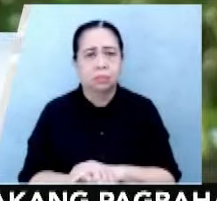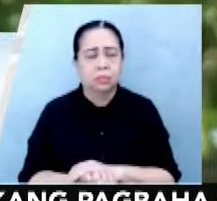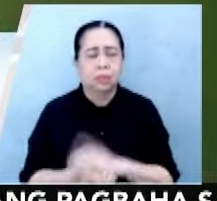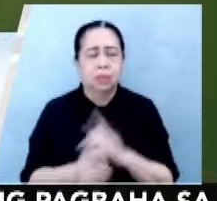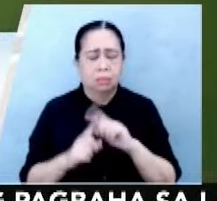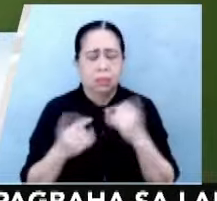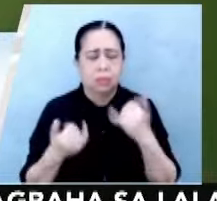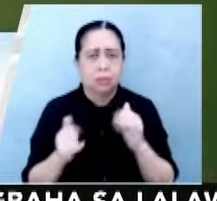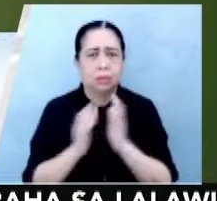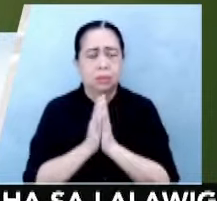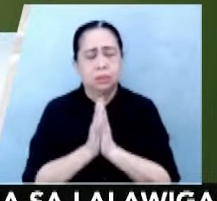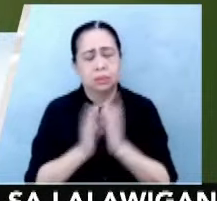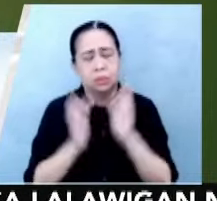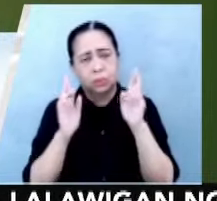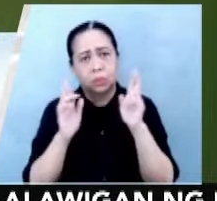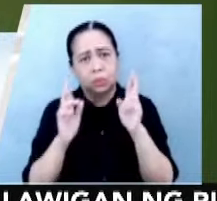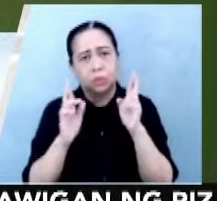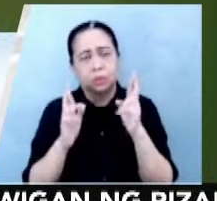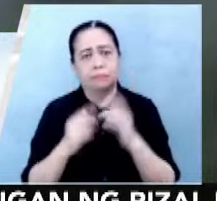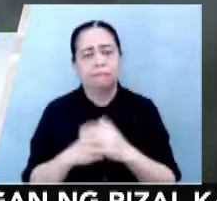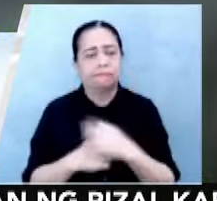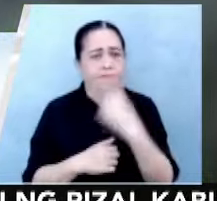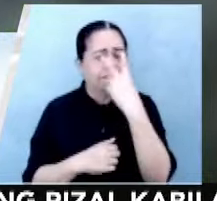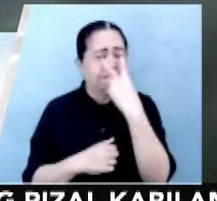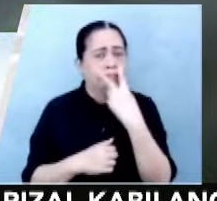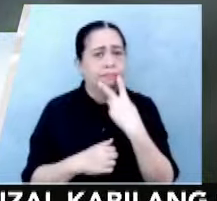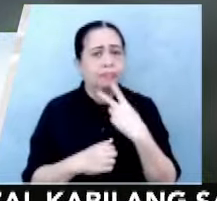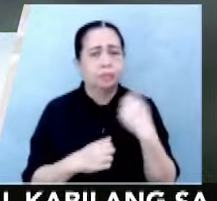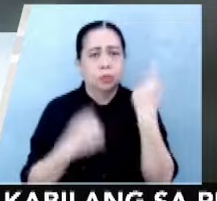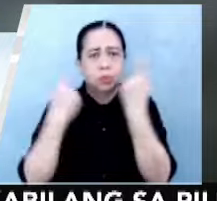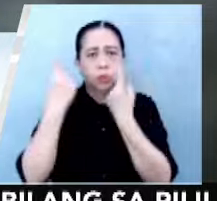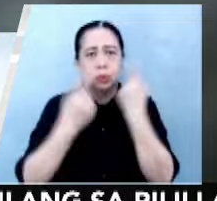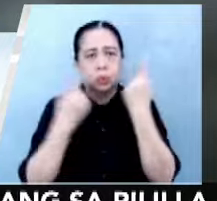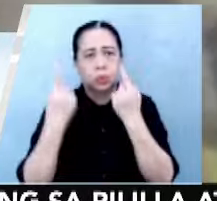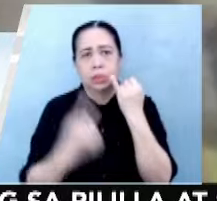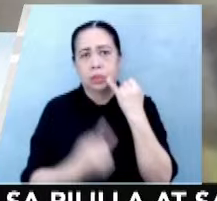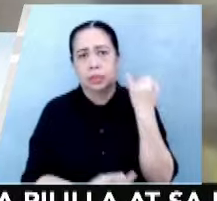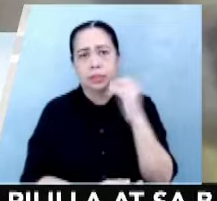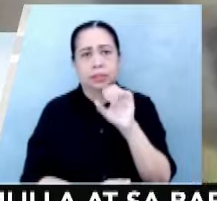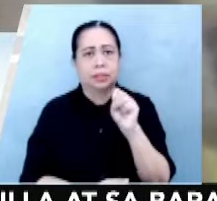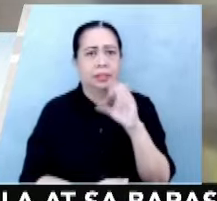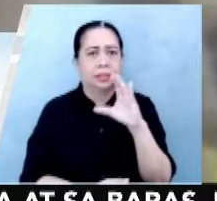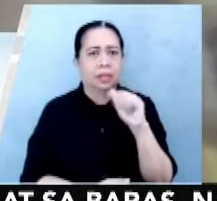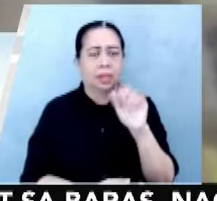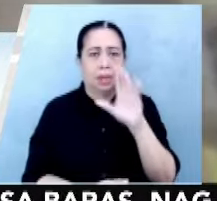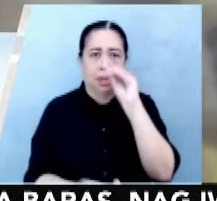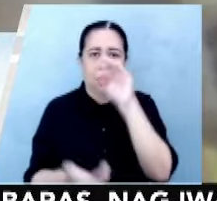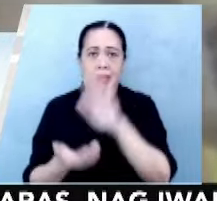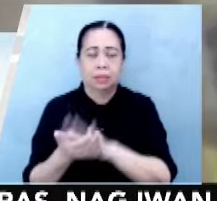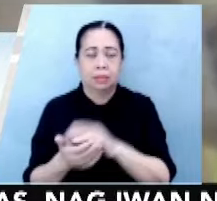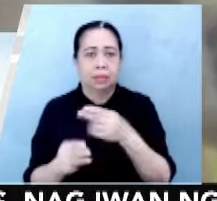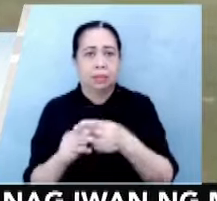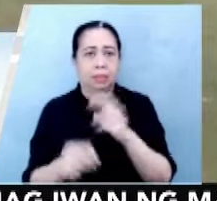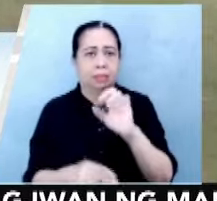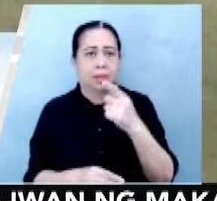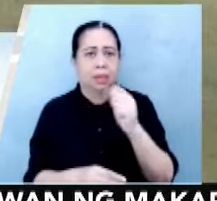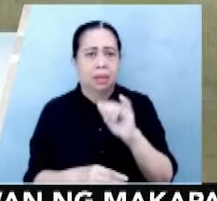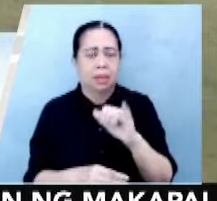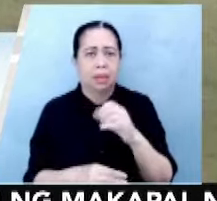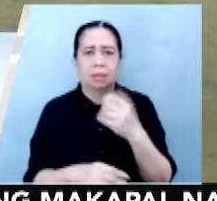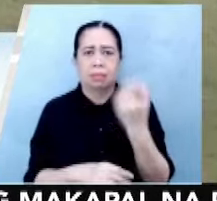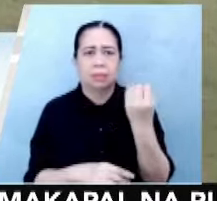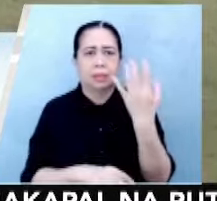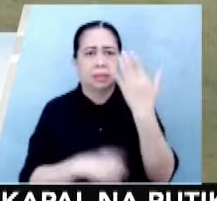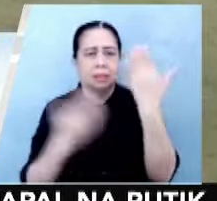siya. Naiyak na lang sa labis na pag-aalala si Jessica para sa mister na si Egay na ilang gabi nang di umuuwi mula